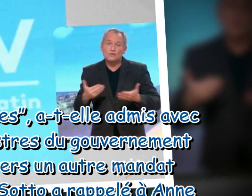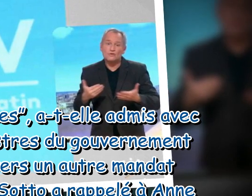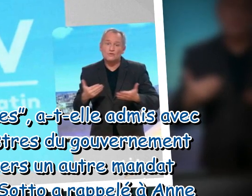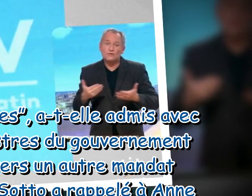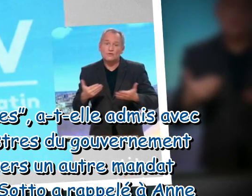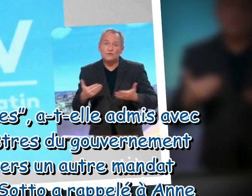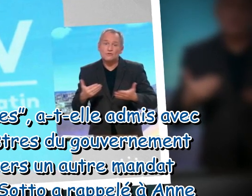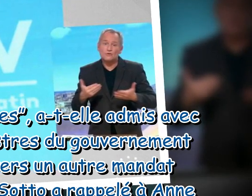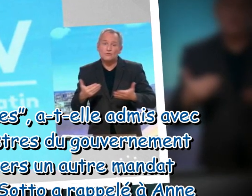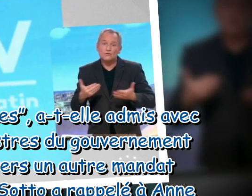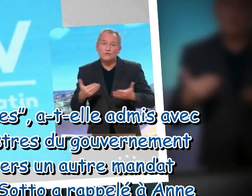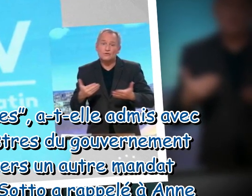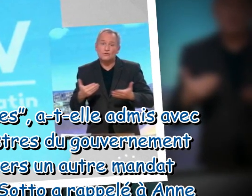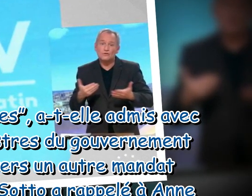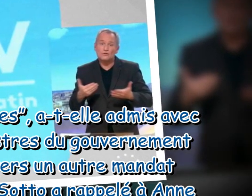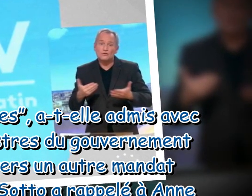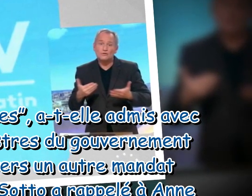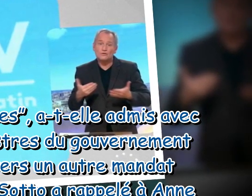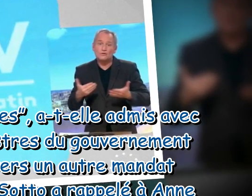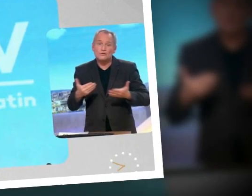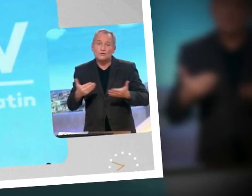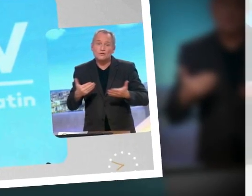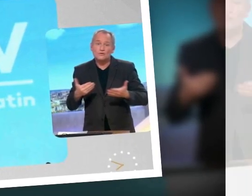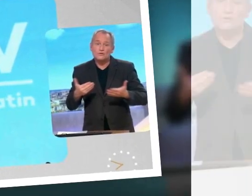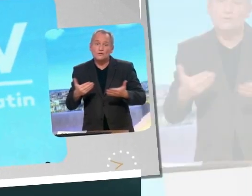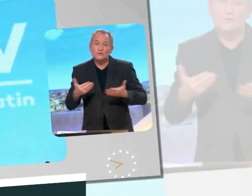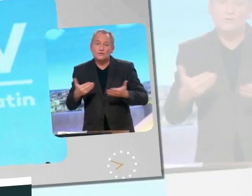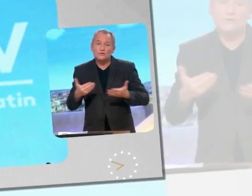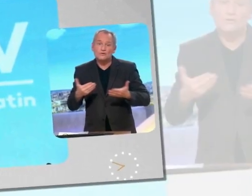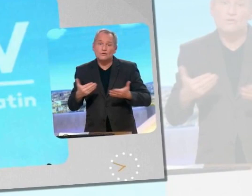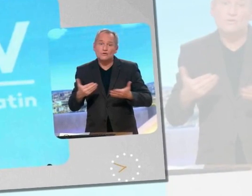Paris, en étant candidate à la mairie de Paris en 2026.